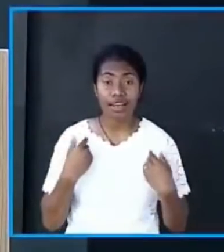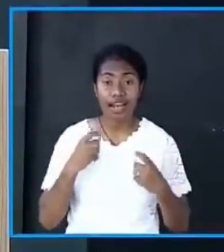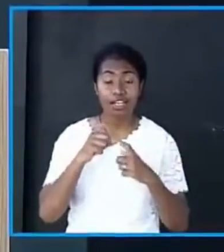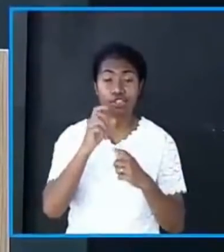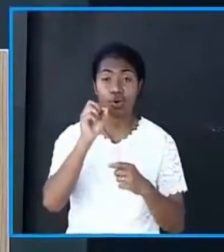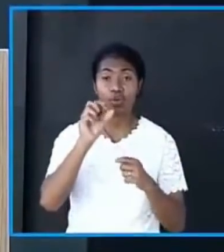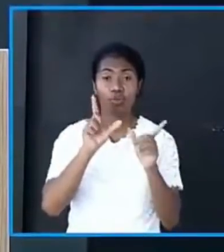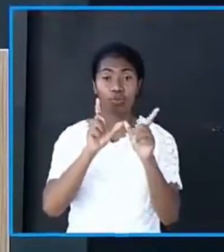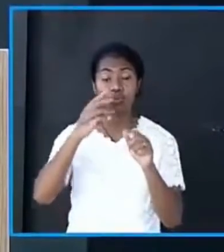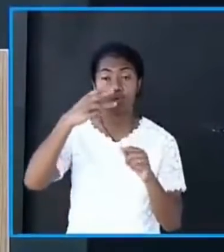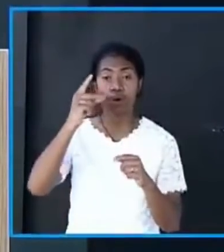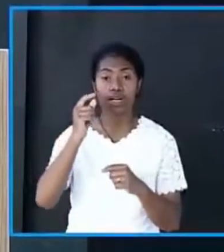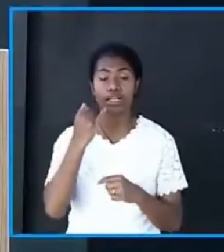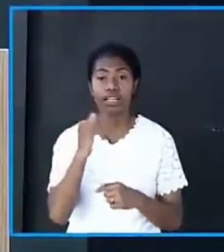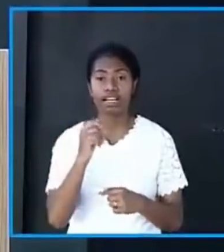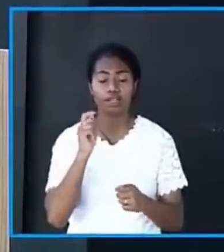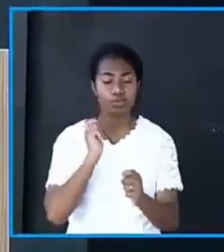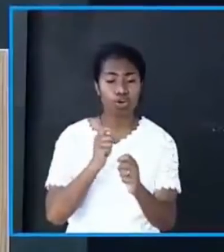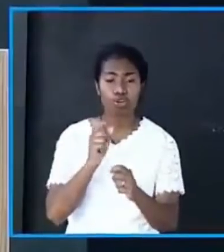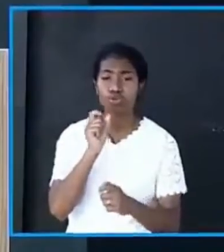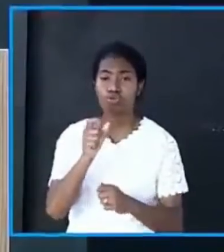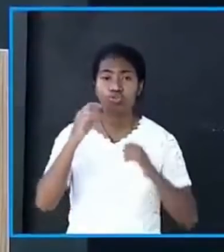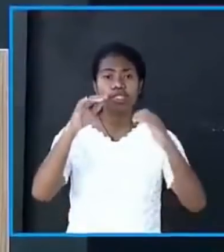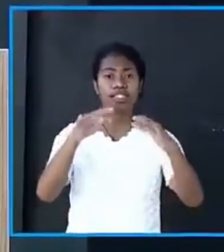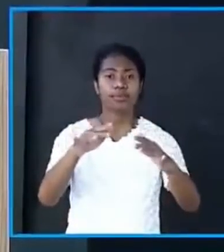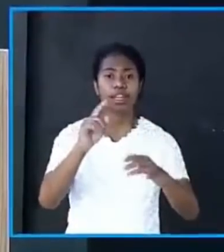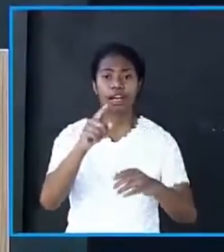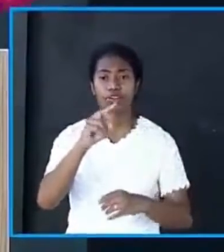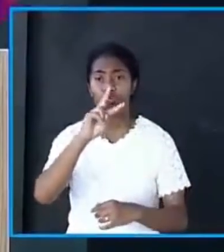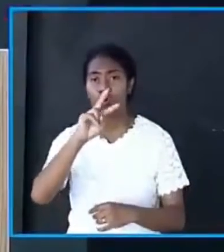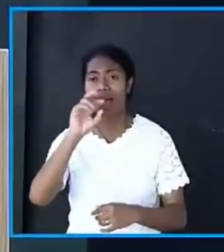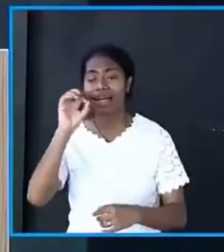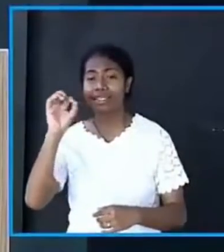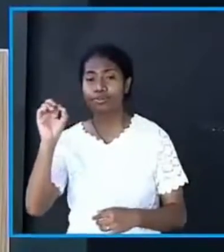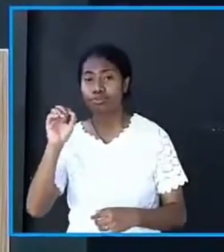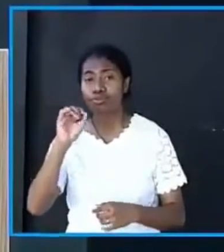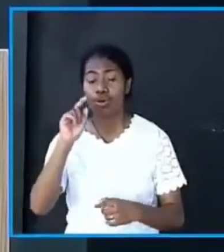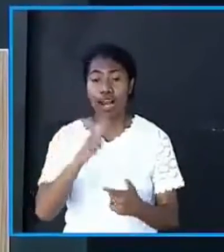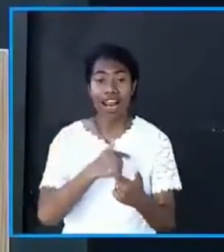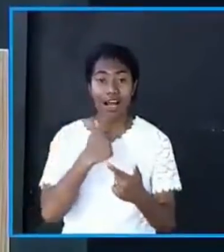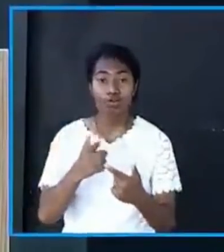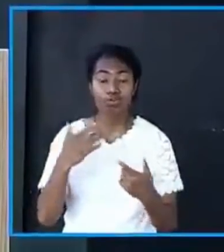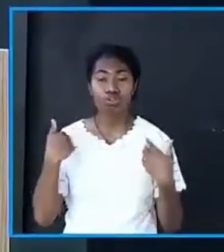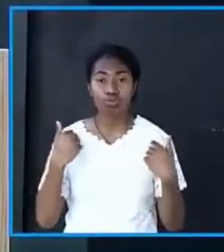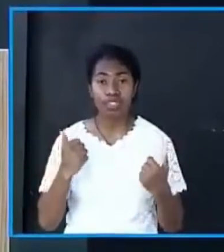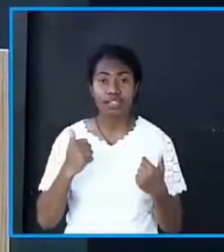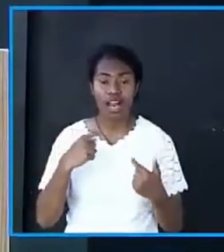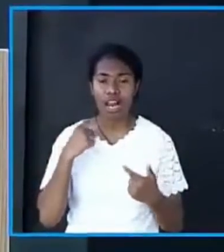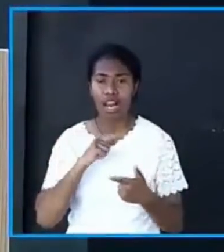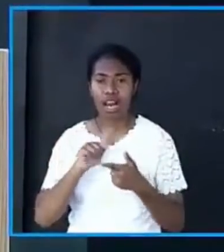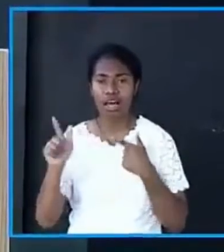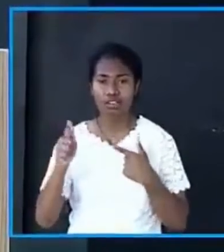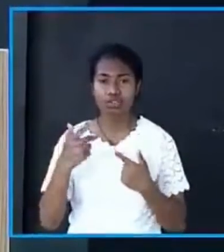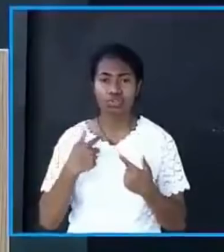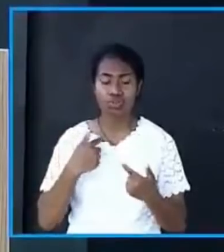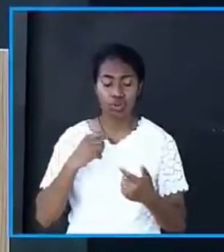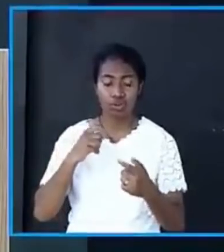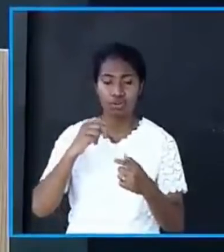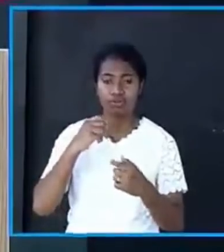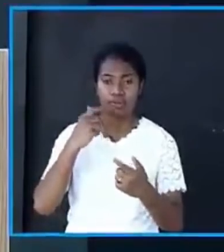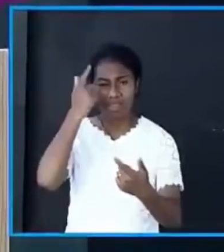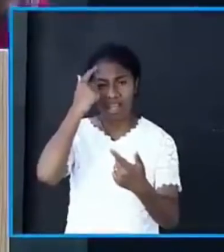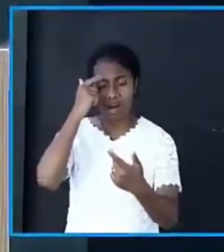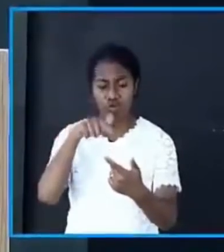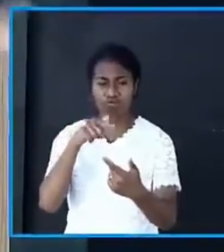Creator yang dibuat untuk menciptakan lagu ada 2000 lalu dia bisa memadukan Anda scanner sini sekian darsin skills in terus